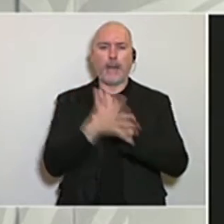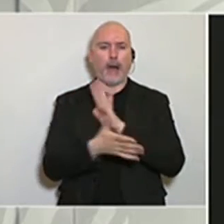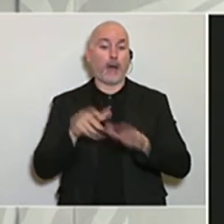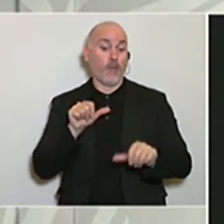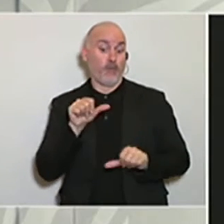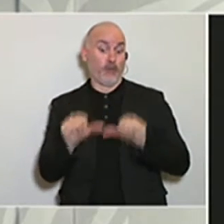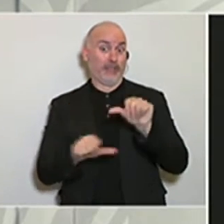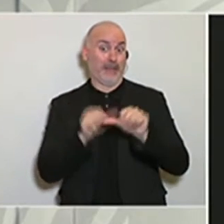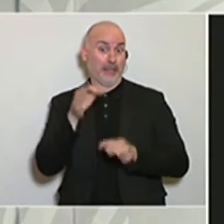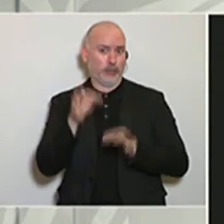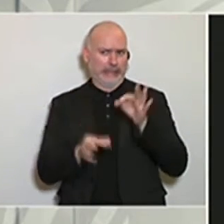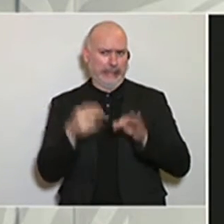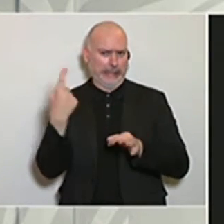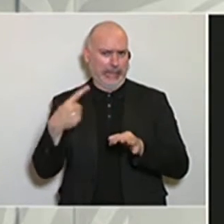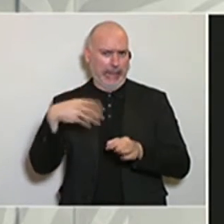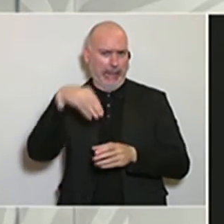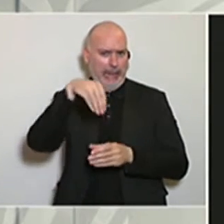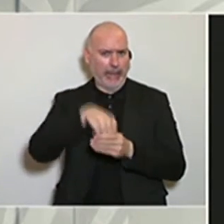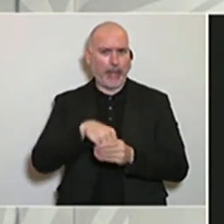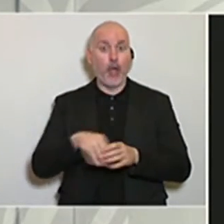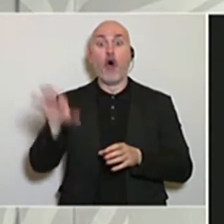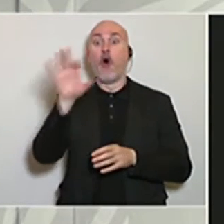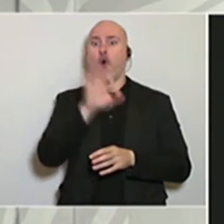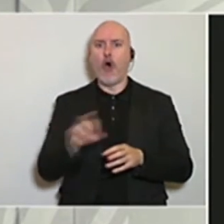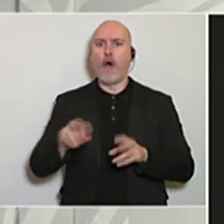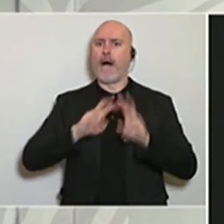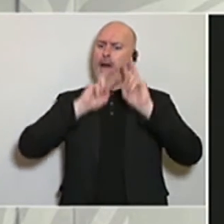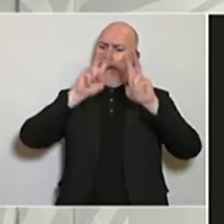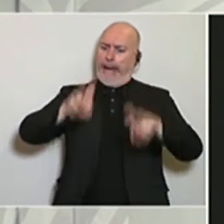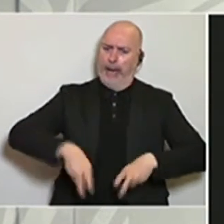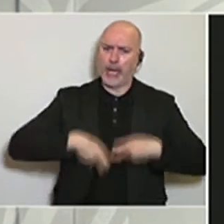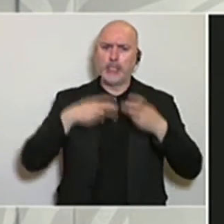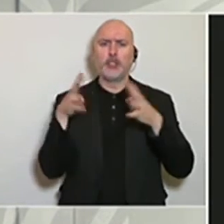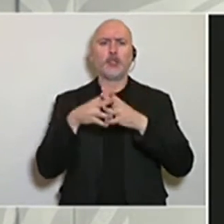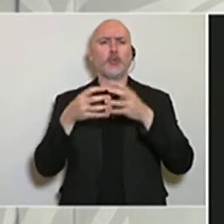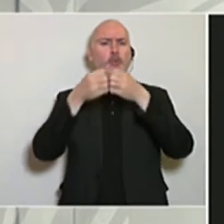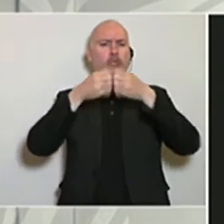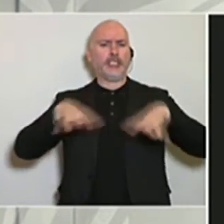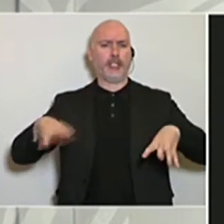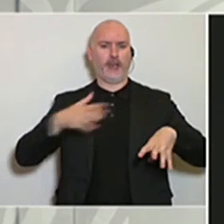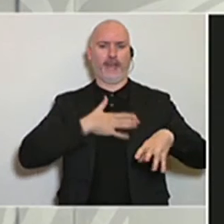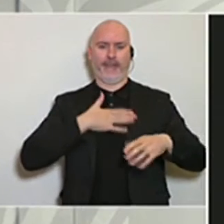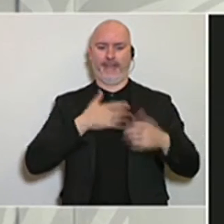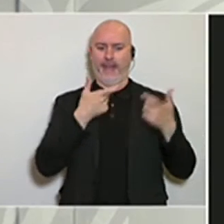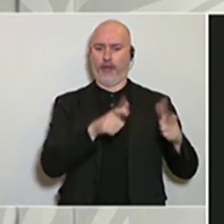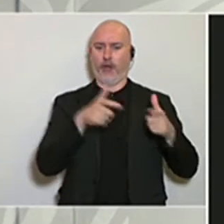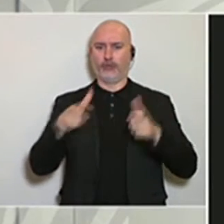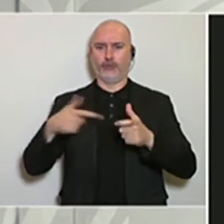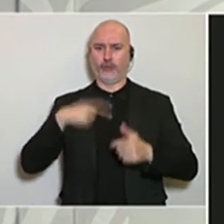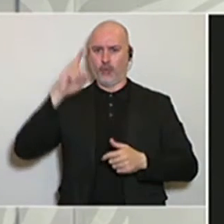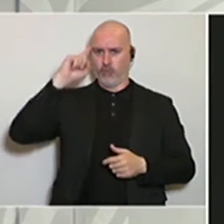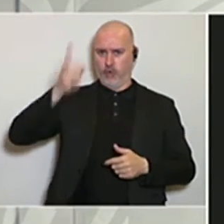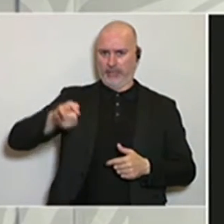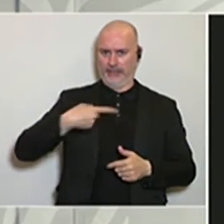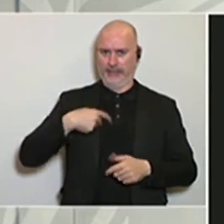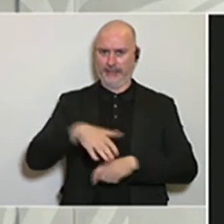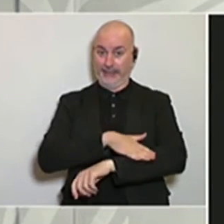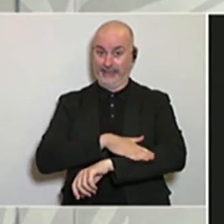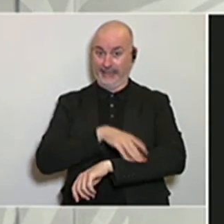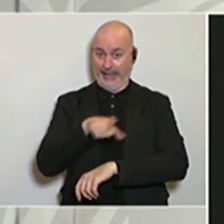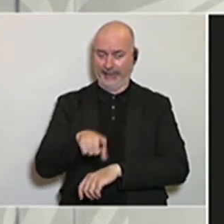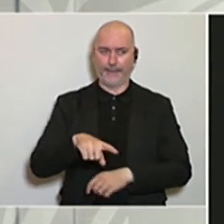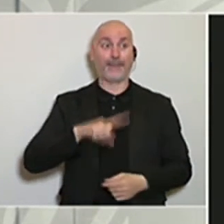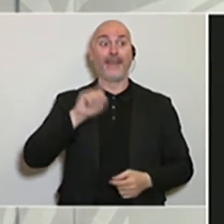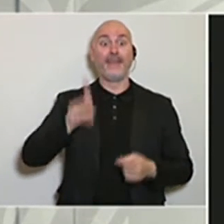procediments judicials? I si caldria una reestructuració àmplia d'aquests cossos policials de l'Estat? I dos, la segona pregunta